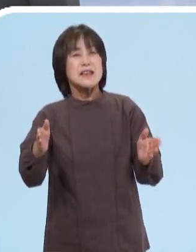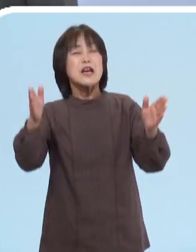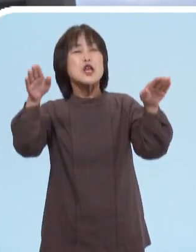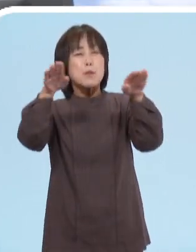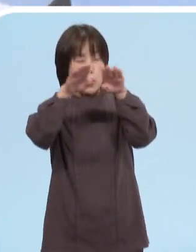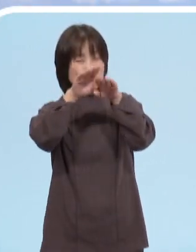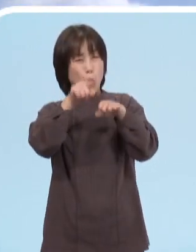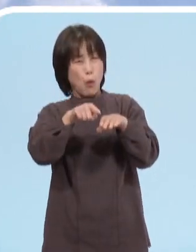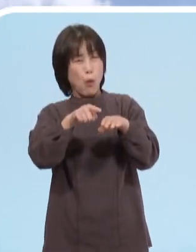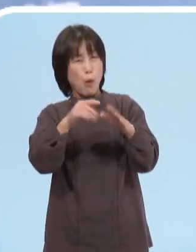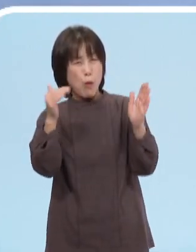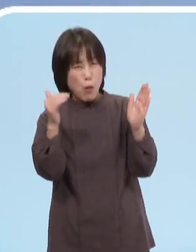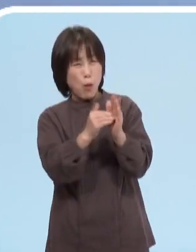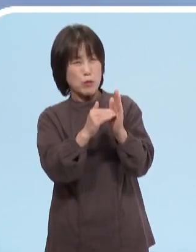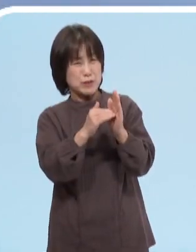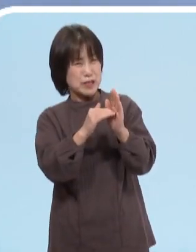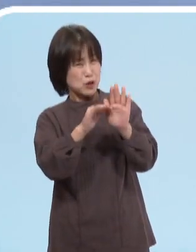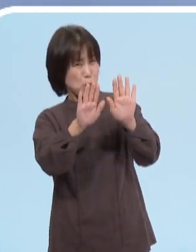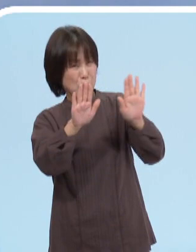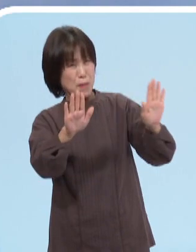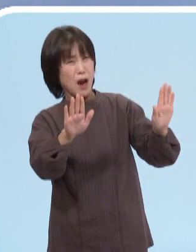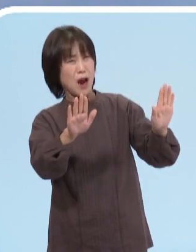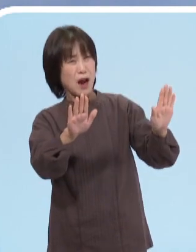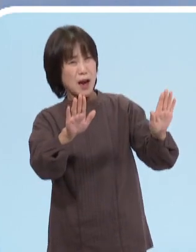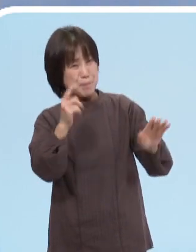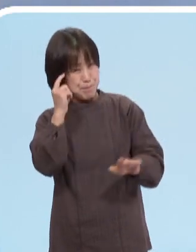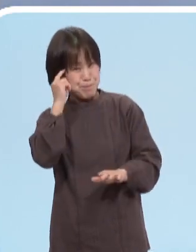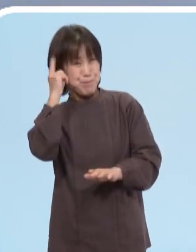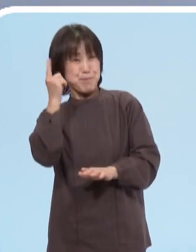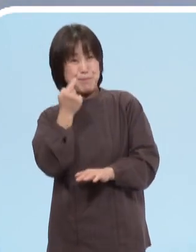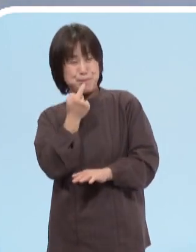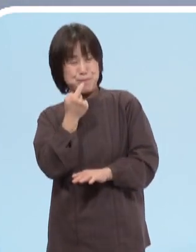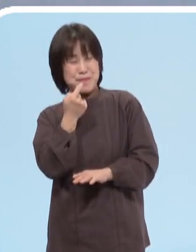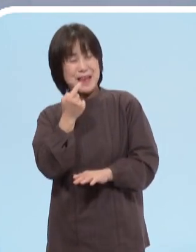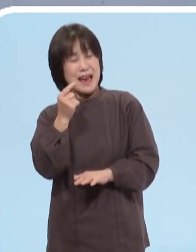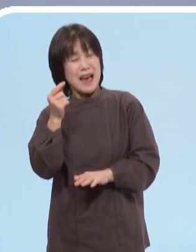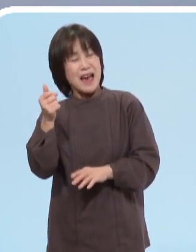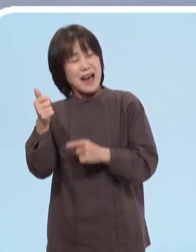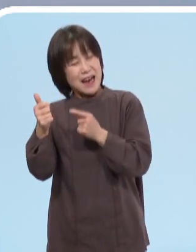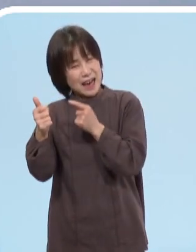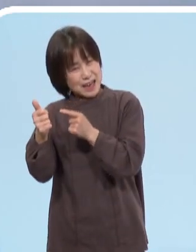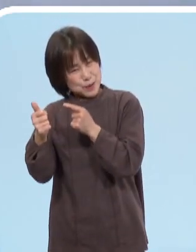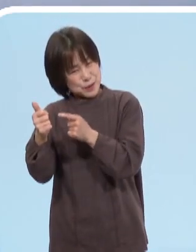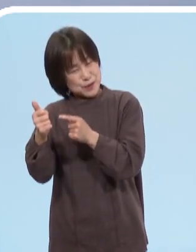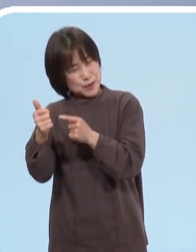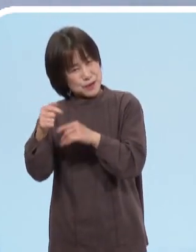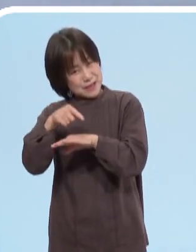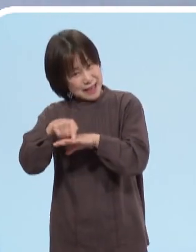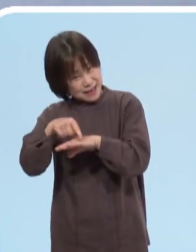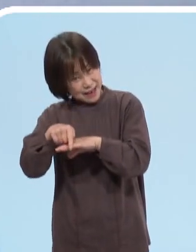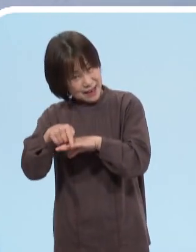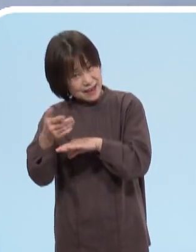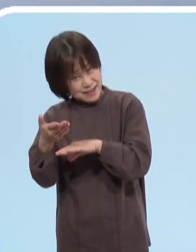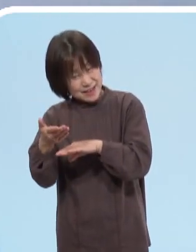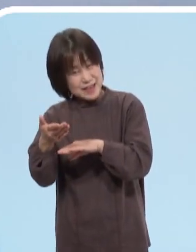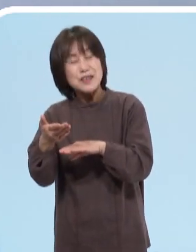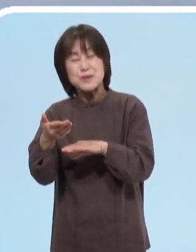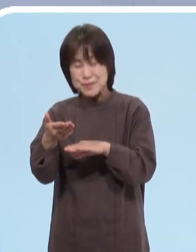ですよ、 はい、 コンクリートの打ちっぱなし、ピンときたんですけども、もしかしてあの方の建築ですか？ はい、